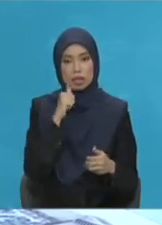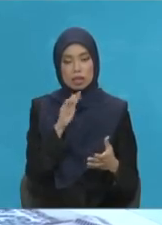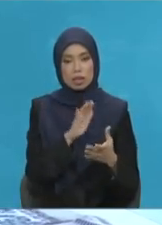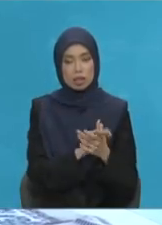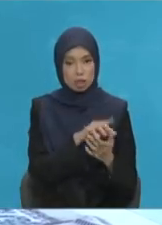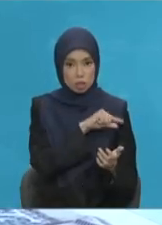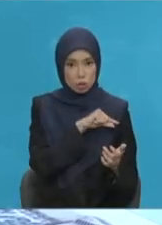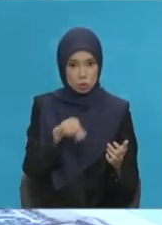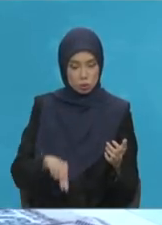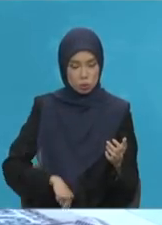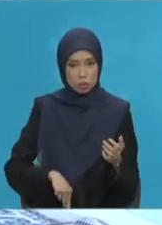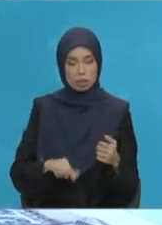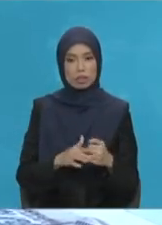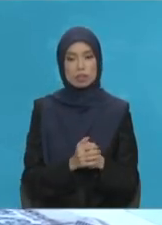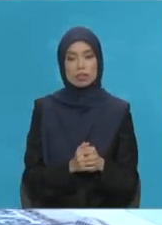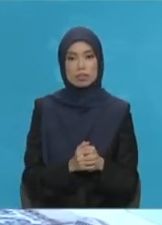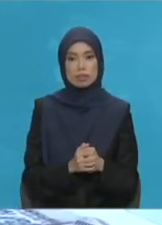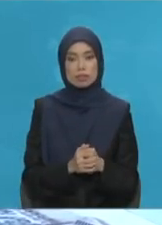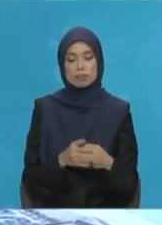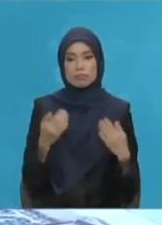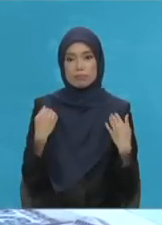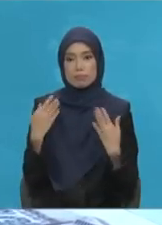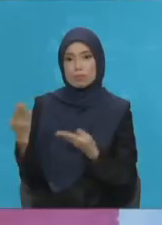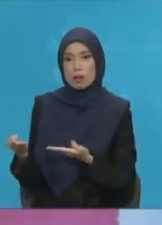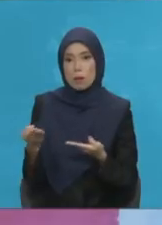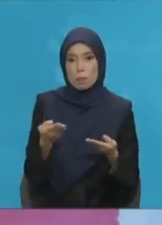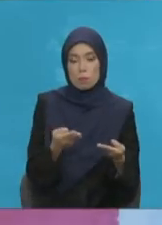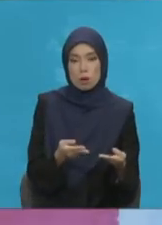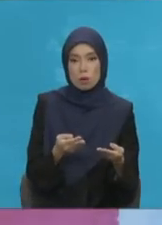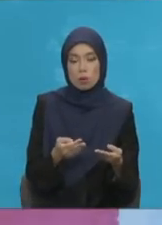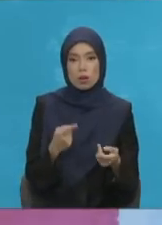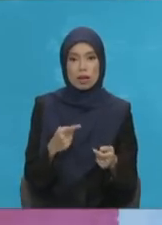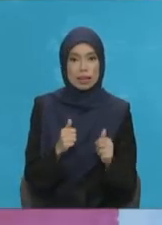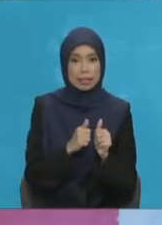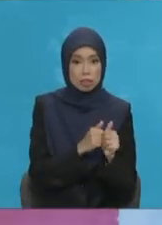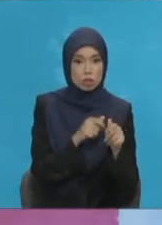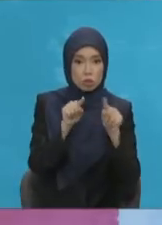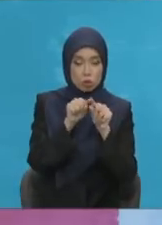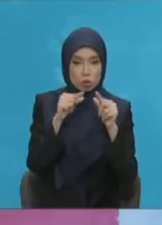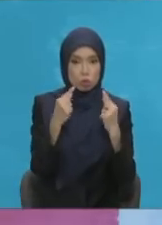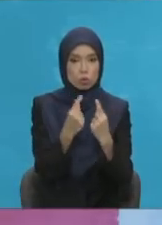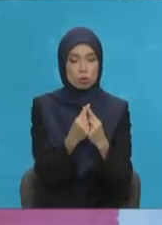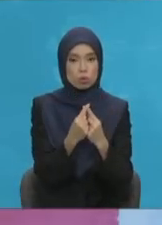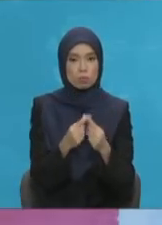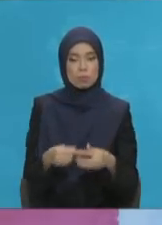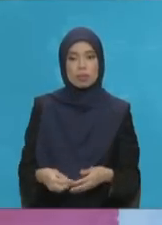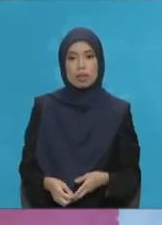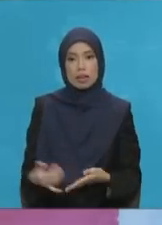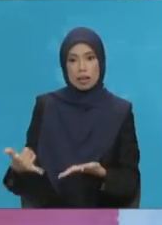membawa beberapa di rombongan untuk mendampingian ke Istan dan Nurul Iman